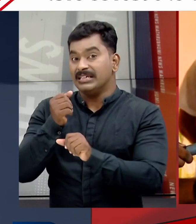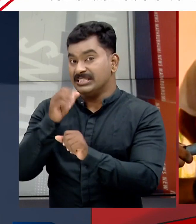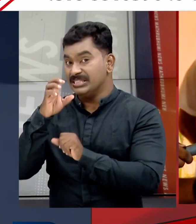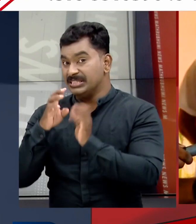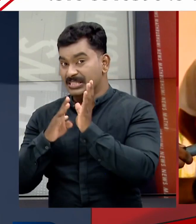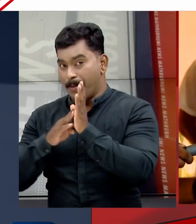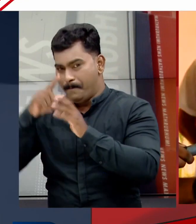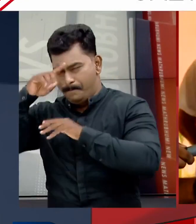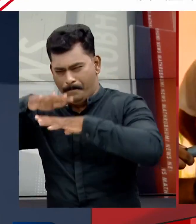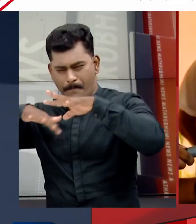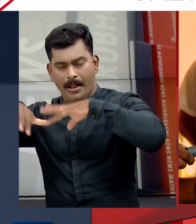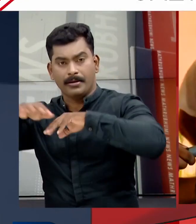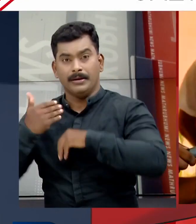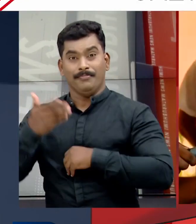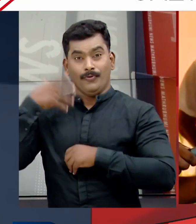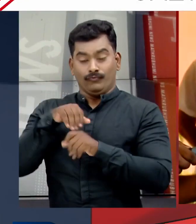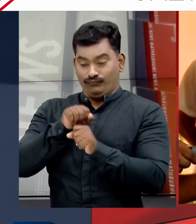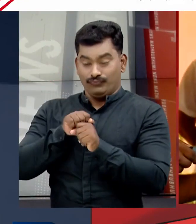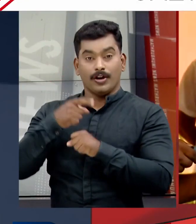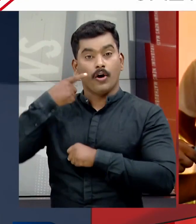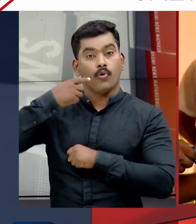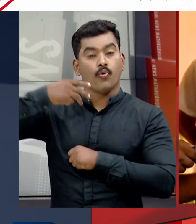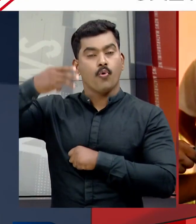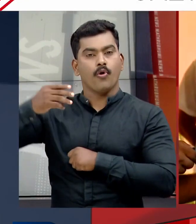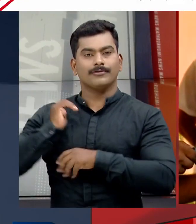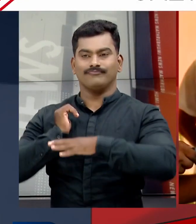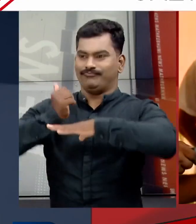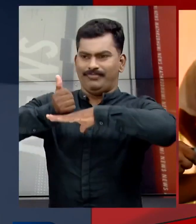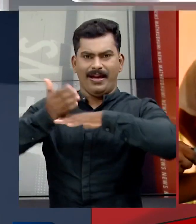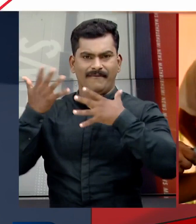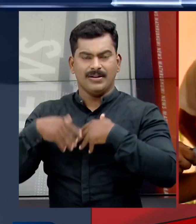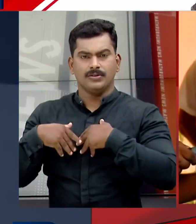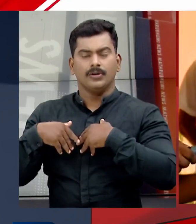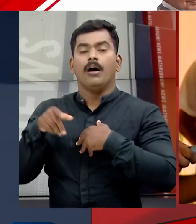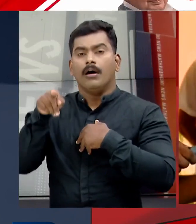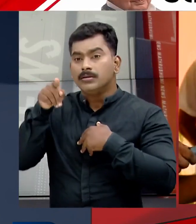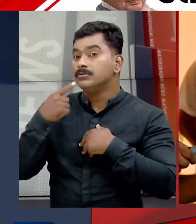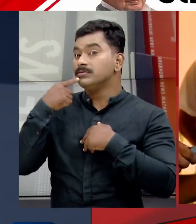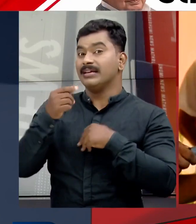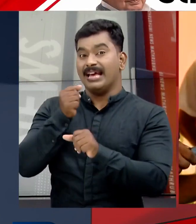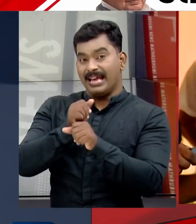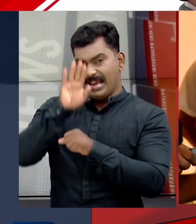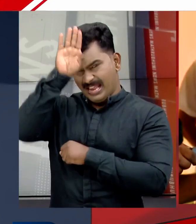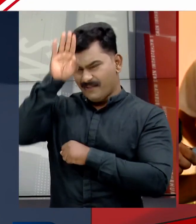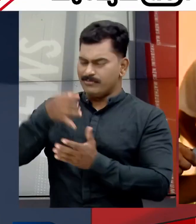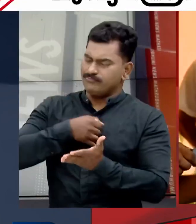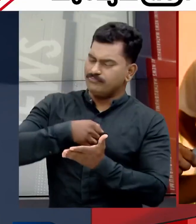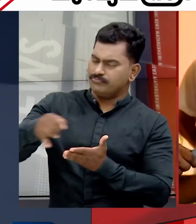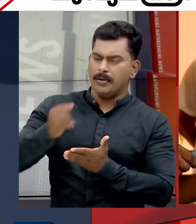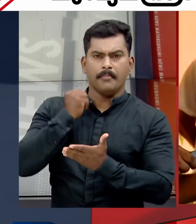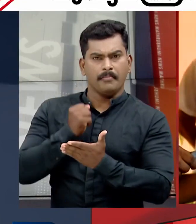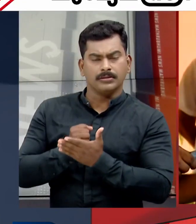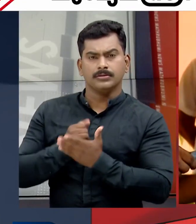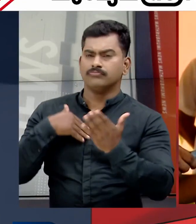ഞാൻ പ്രതിപക്ഷ നേതാവായിരുന്ന സന്ദർഭത്തിൽ ഈ ഗവർണറെ പിൻവലിക്കണമെന്ന് ആവശ്യപ്പെട്ടുകൊണ്ടൊരു പ്രമേയം അവതരിപ്പിക്കുകയുണ്ടായി.